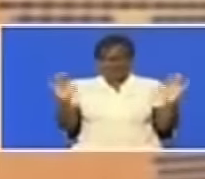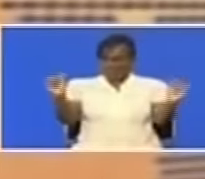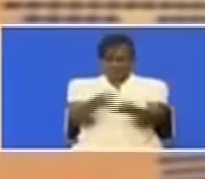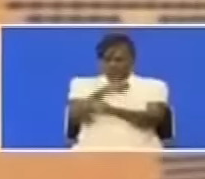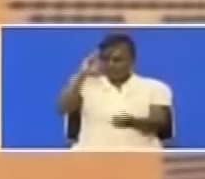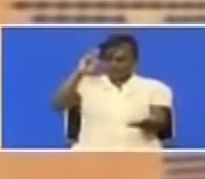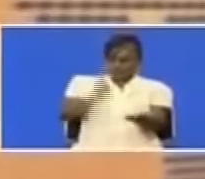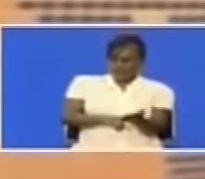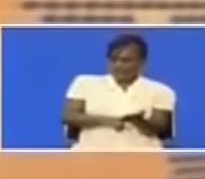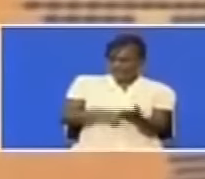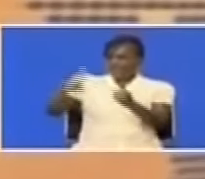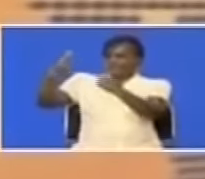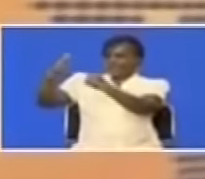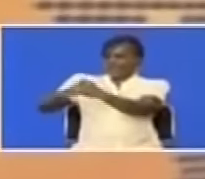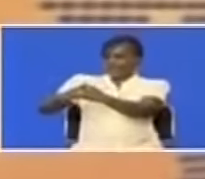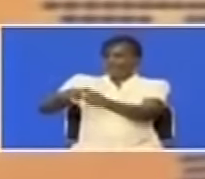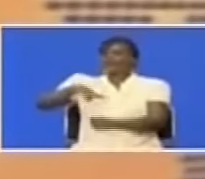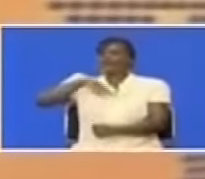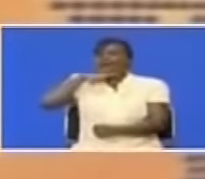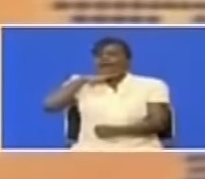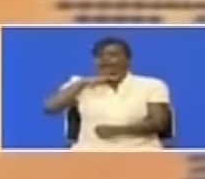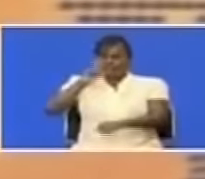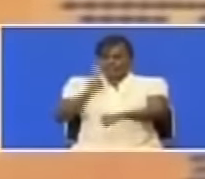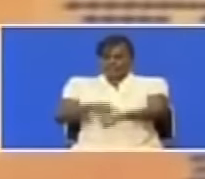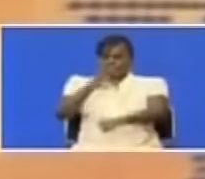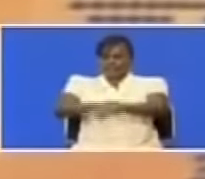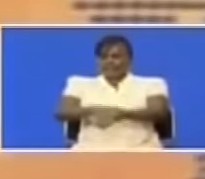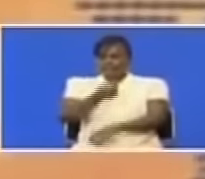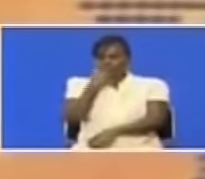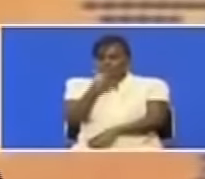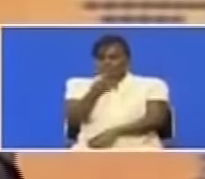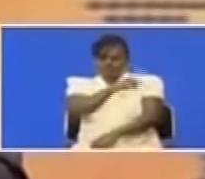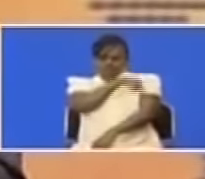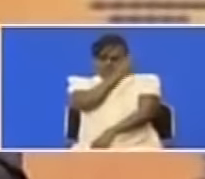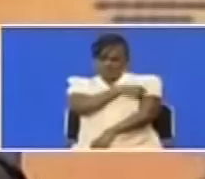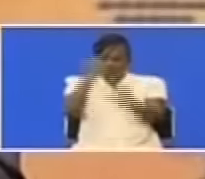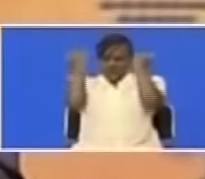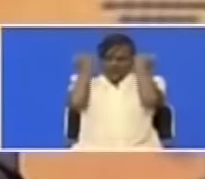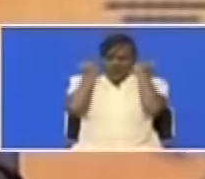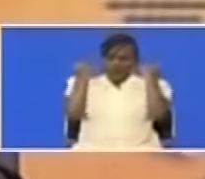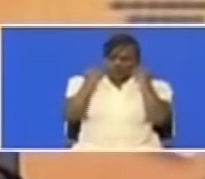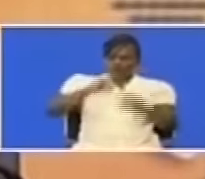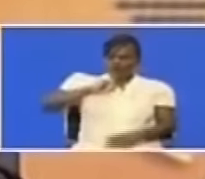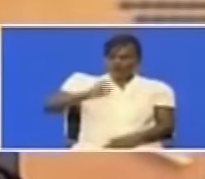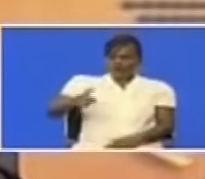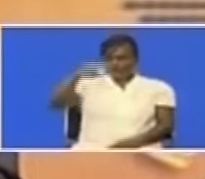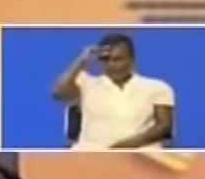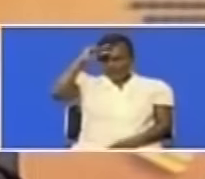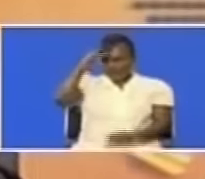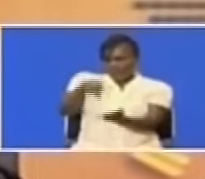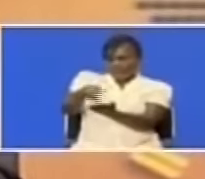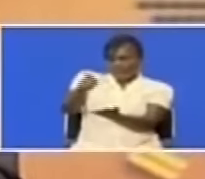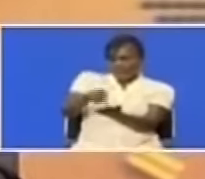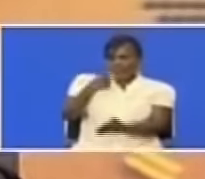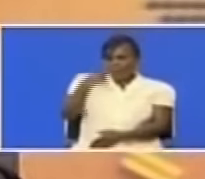kutofahamika, huku 9 wakifariki walipokuwa wakiendelea kupokea matibabu hospitalini. Mahakama Kuu ilitoa agizo kwa serikali kuwalipa